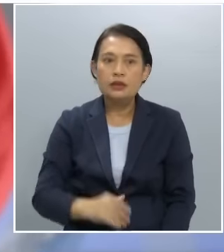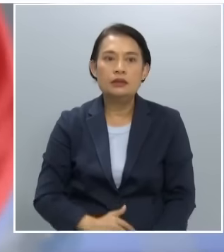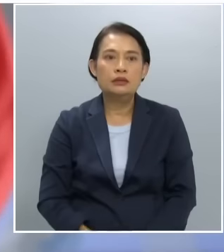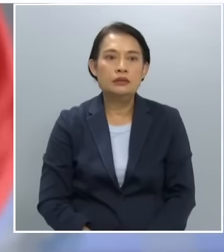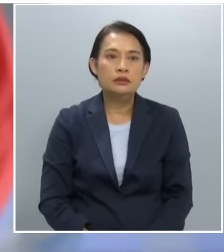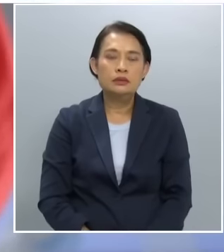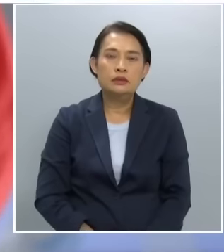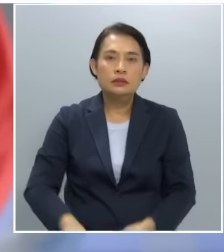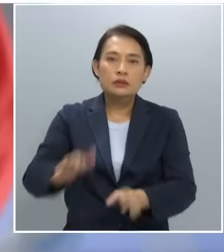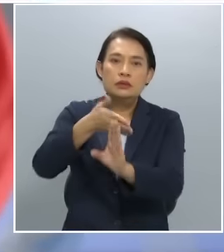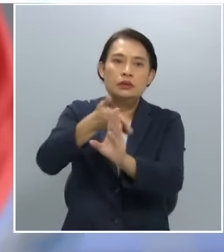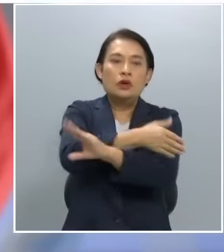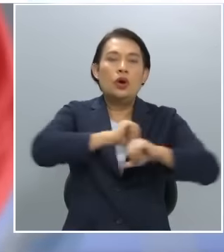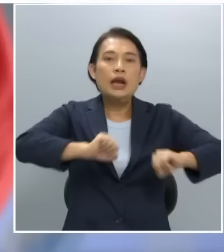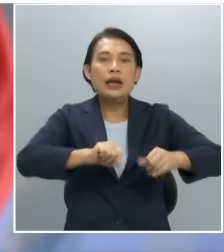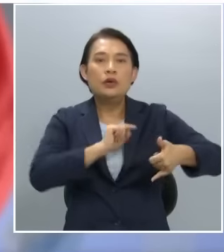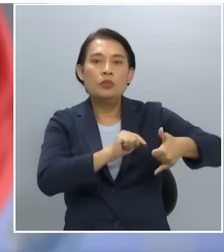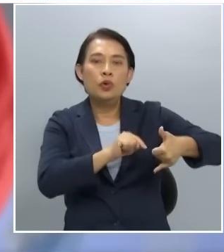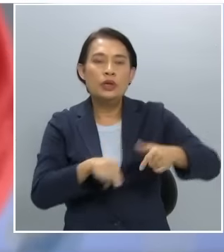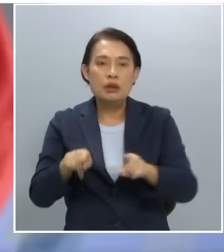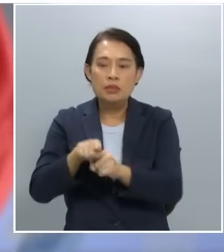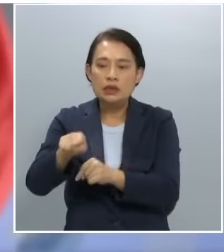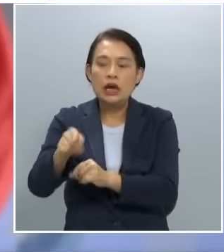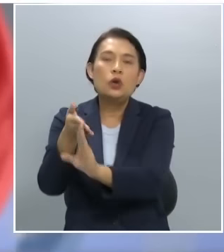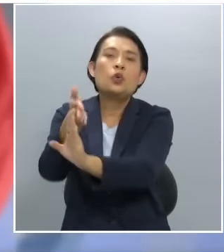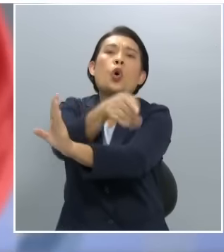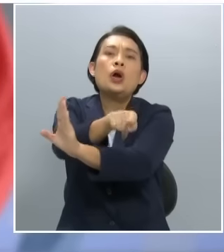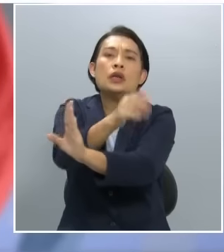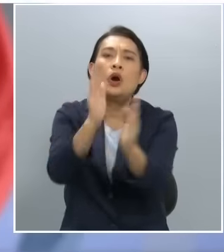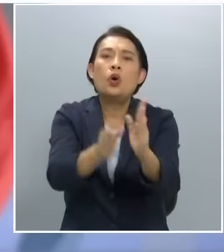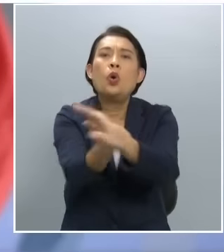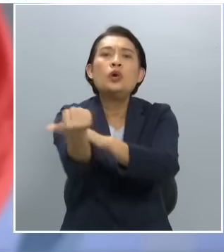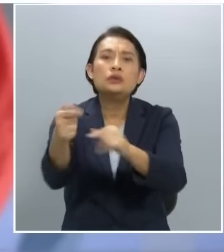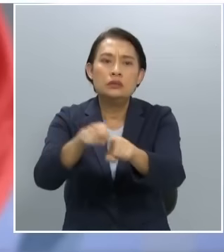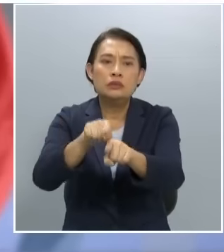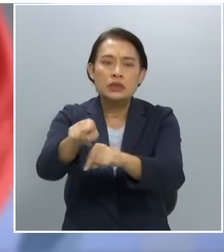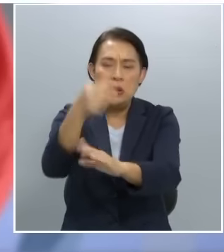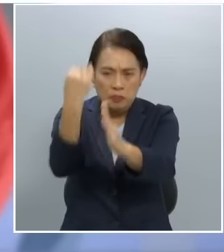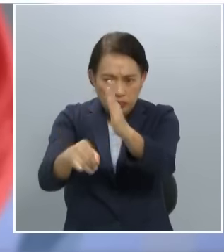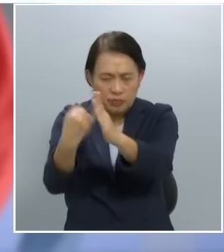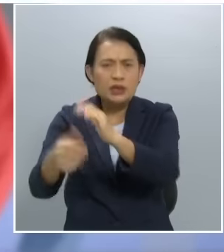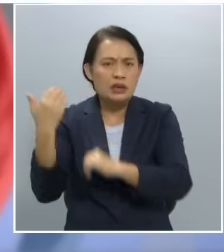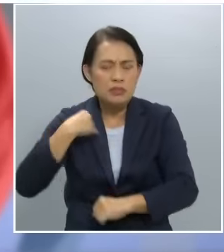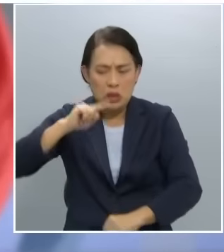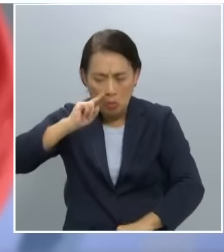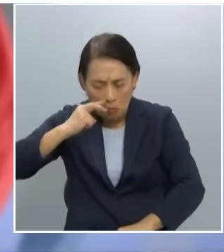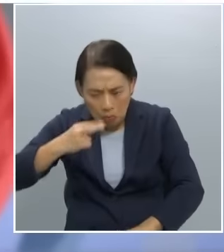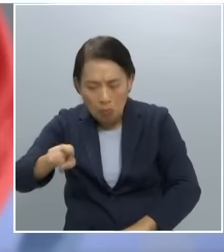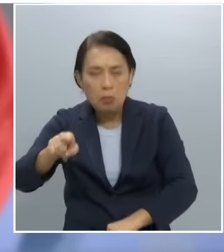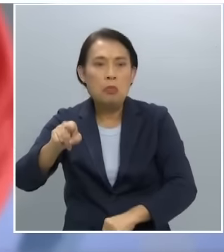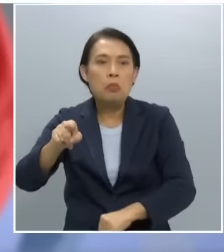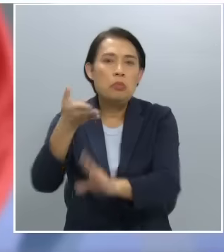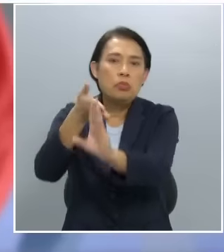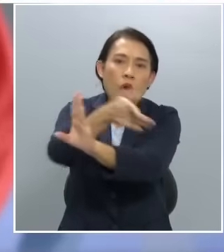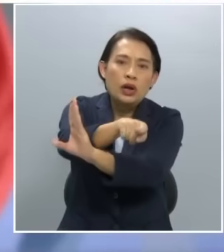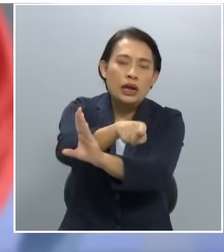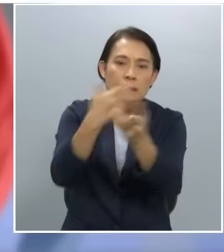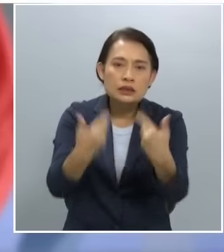กัญชัยอ่ะเค้าก็ไปทำแบบนี้มาก่อนนะกับคนอื่นกับรายการก็มีคดีอื่นๆอีกอืแล้วเนี่ยก็ก็เป็นอย่าง